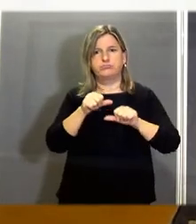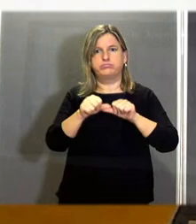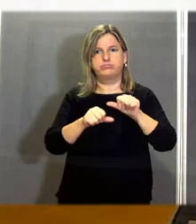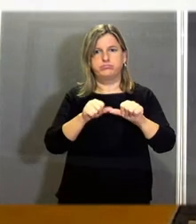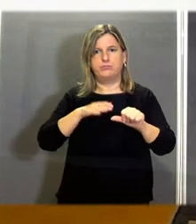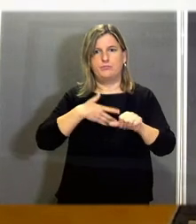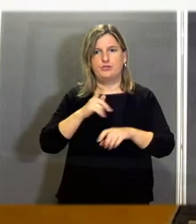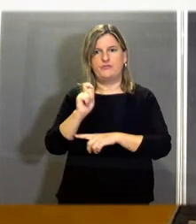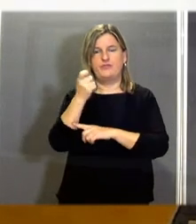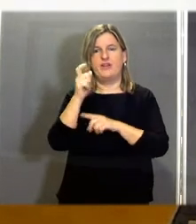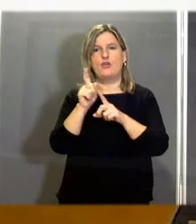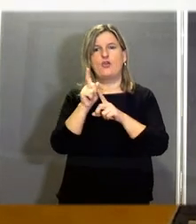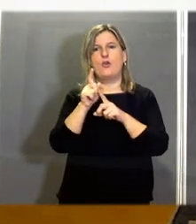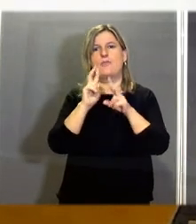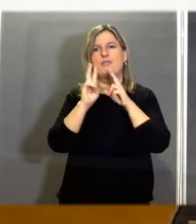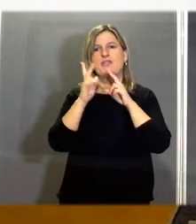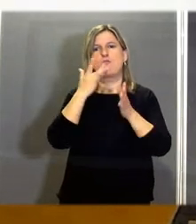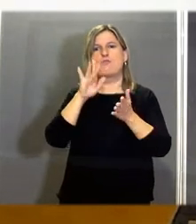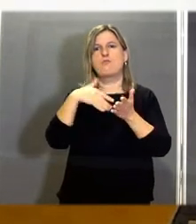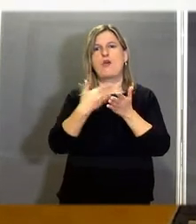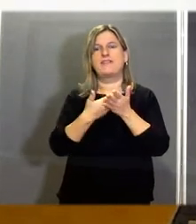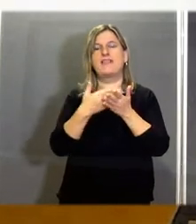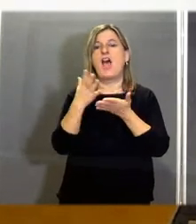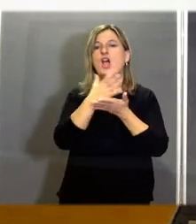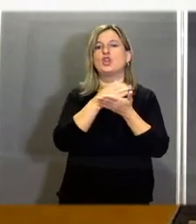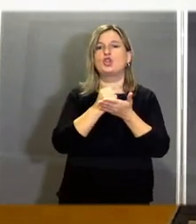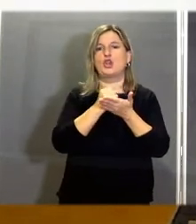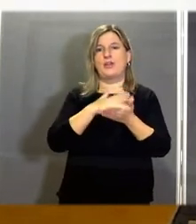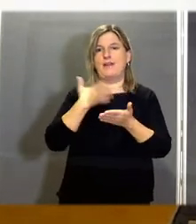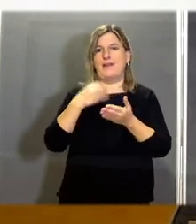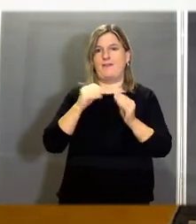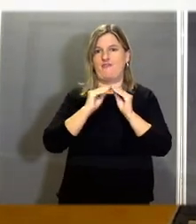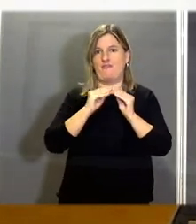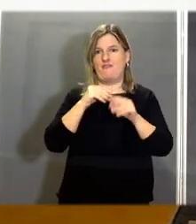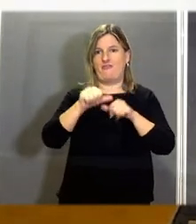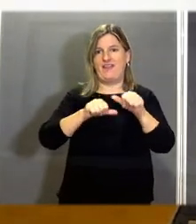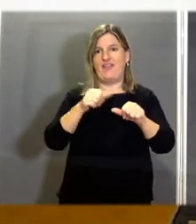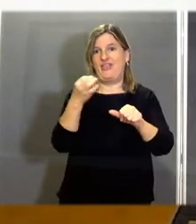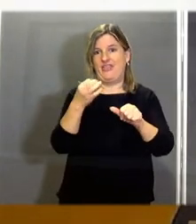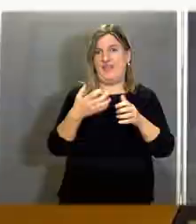més nostrat, que tot està per fer i via fora.